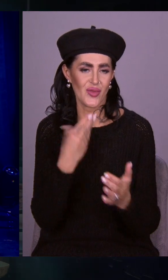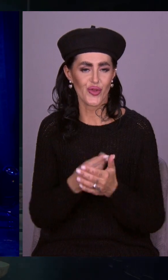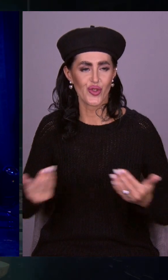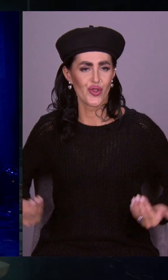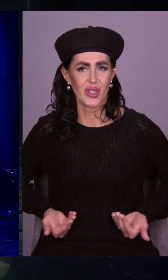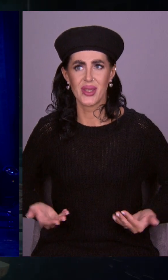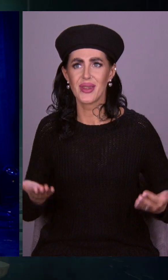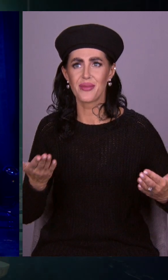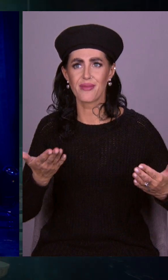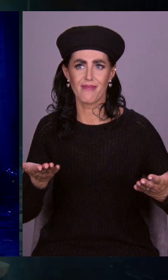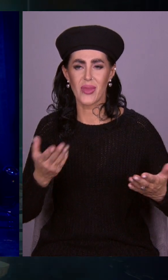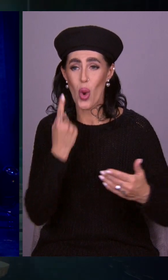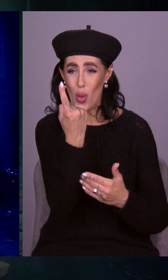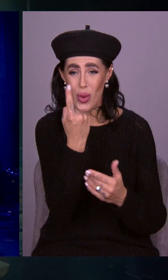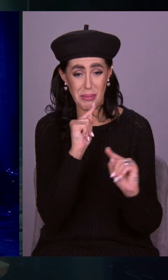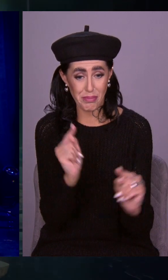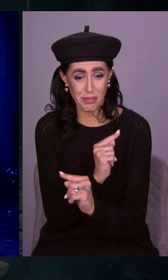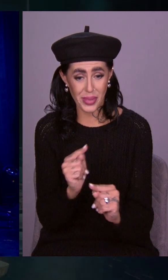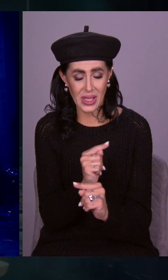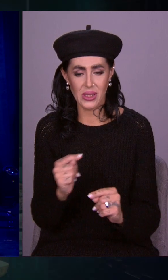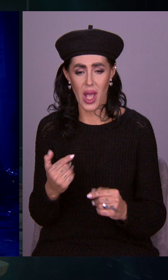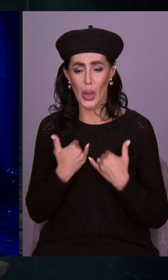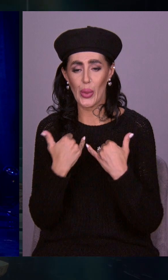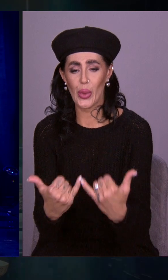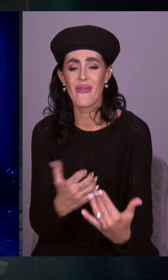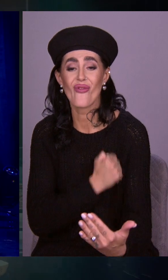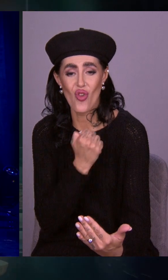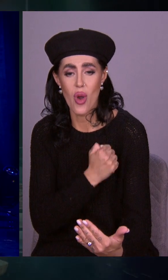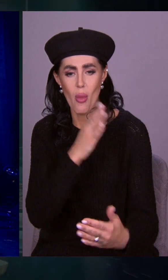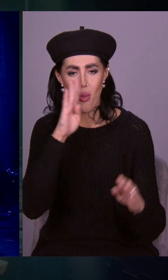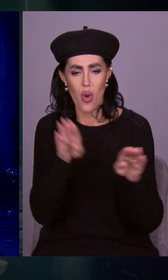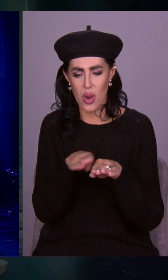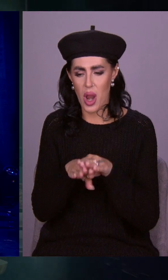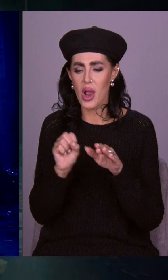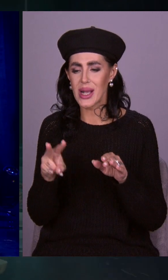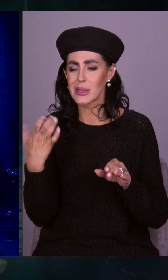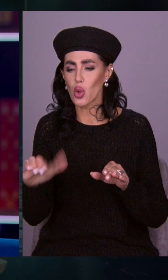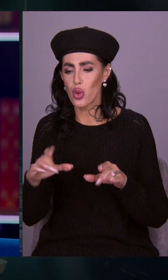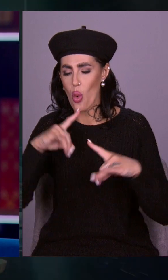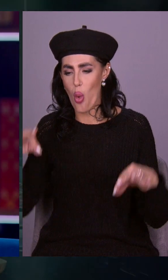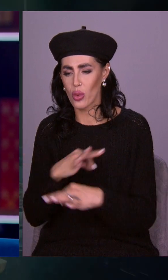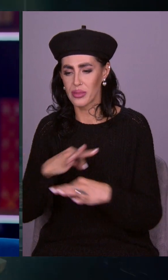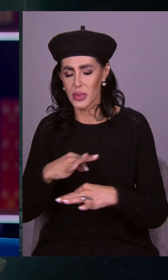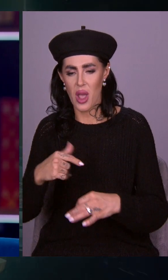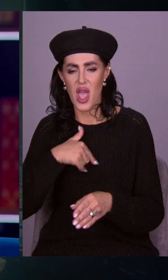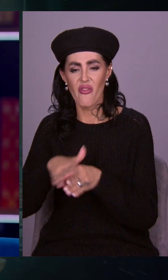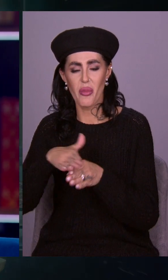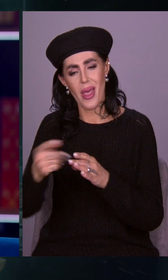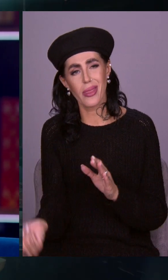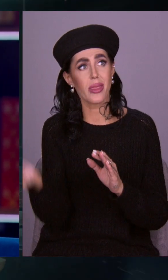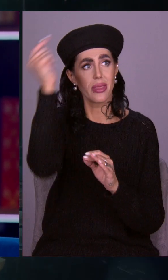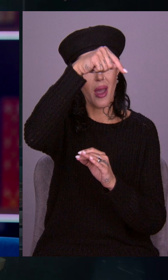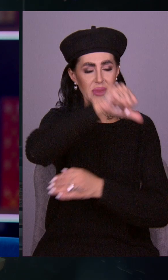той одна пісня для військового для мене як сотні концертів зіграти, типу, десь за кордоном або ще десь. Тому цінність абсолютно, дуже велика.